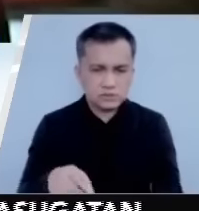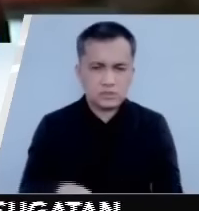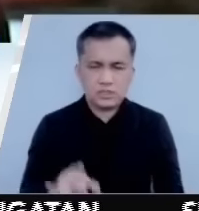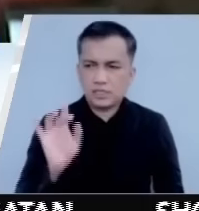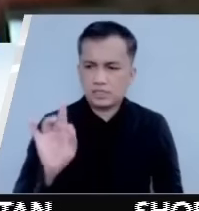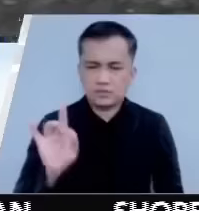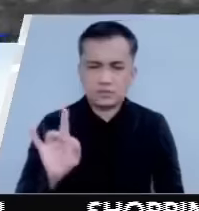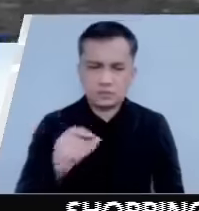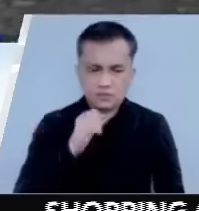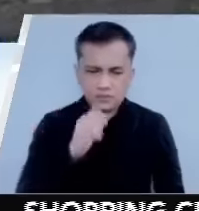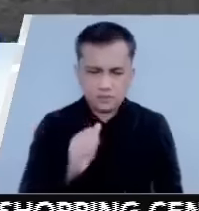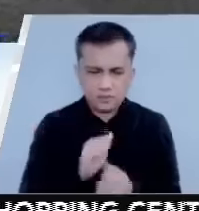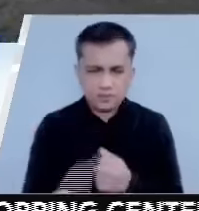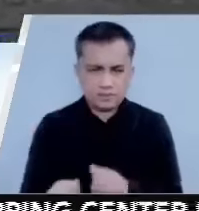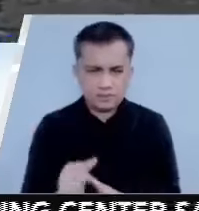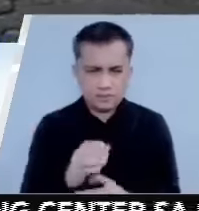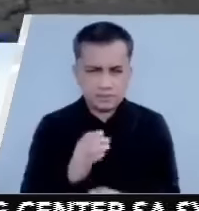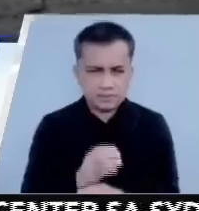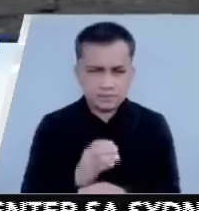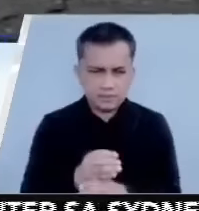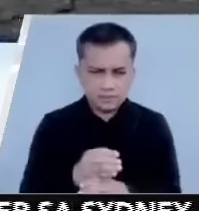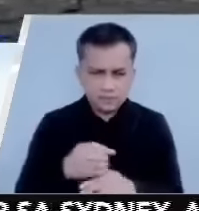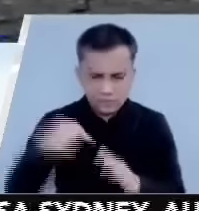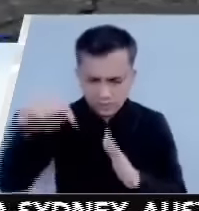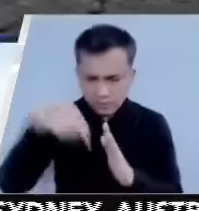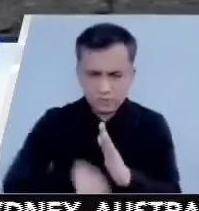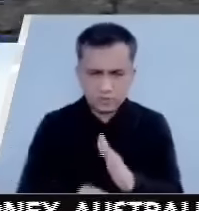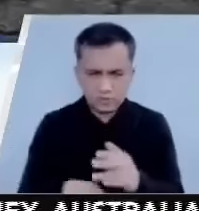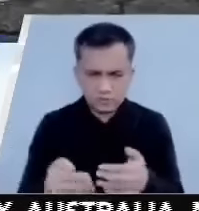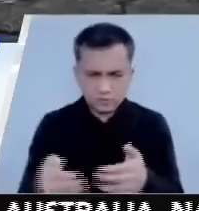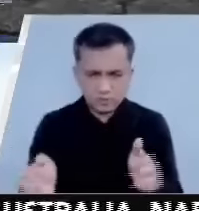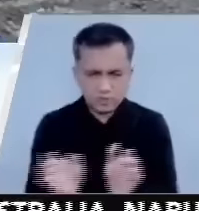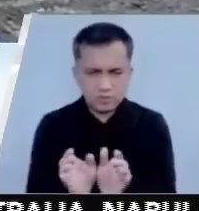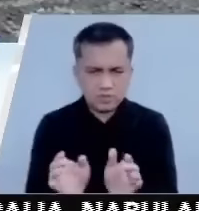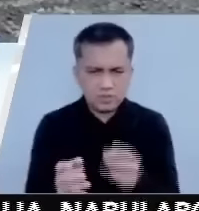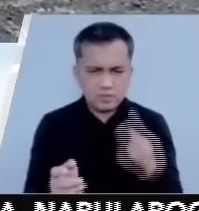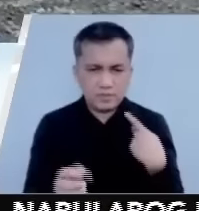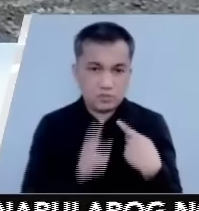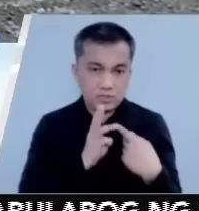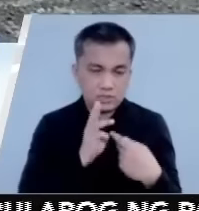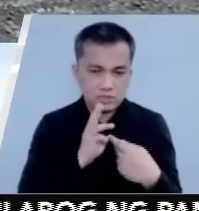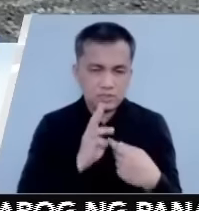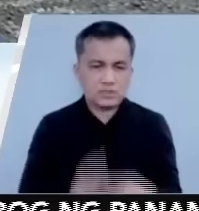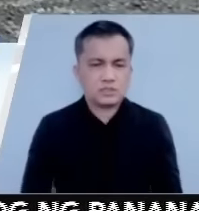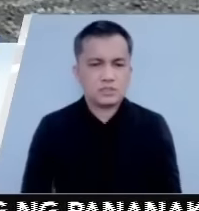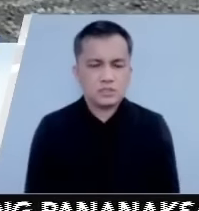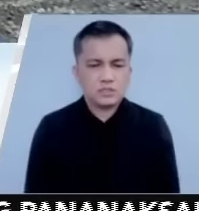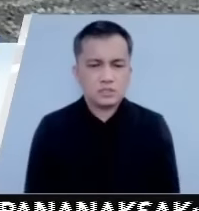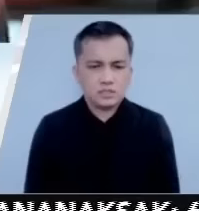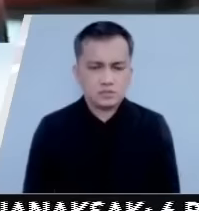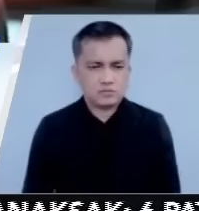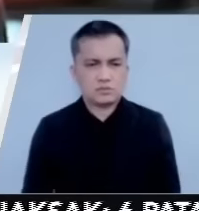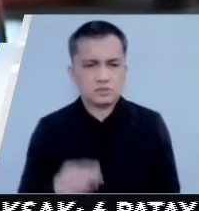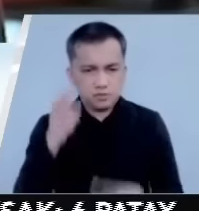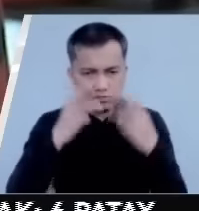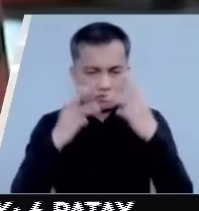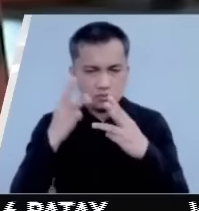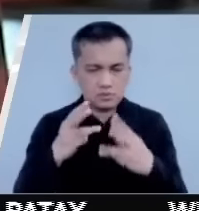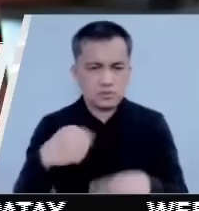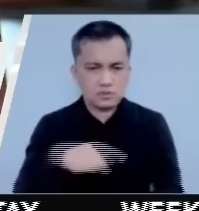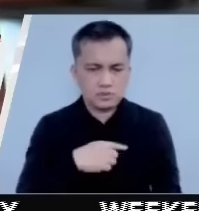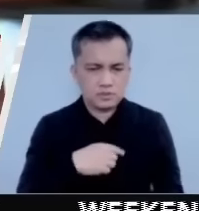nagpadaan ng sasakyan. Malalim na po yung lubak niya at saka may lumabas na tubig. Kaya na-alarm na po kami. Ni-report